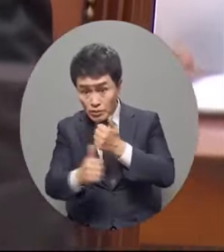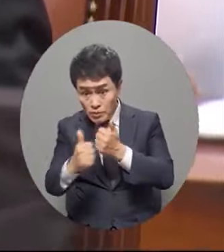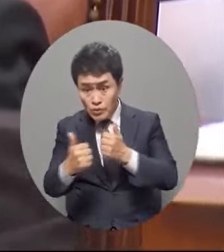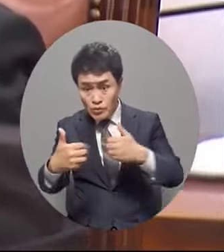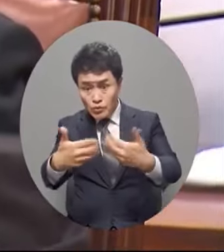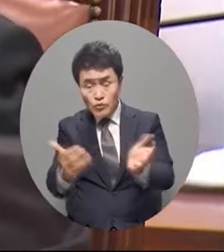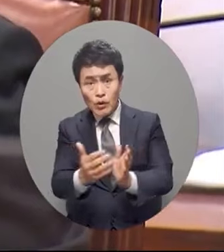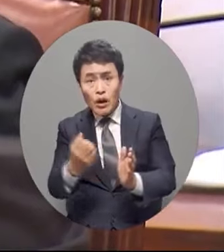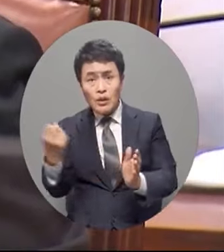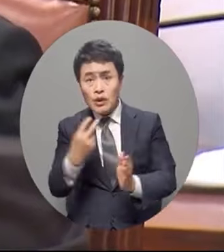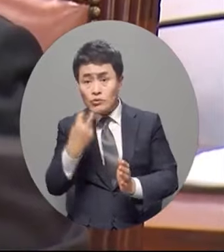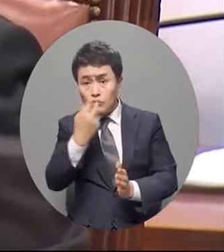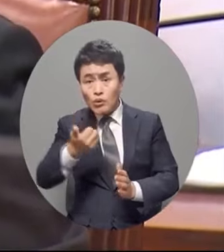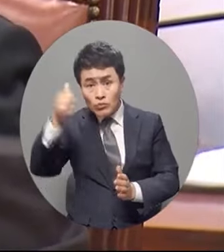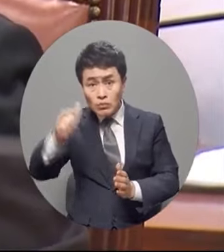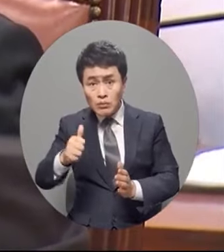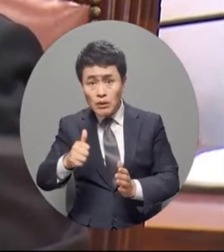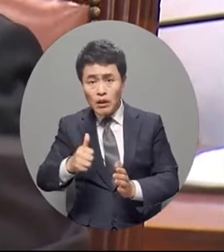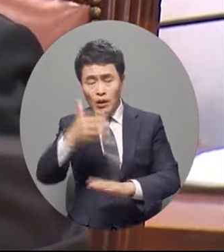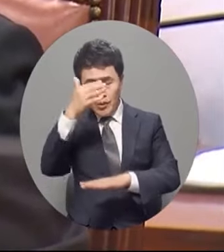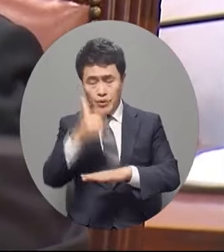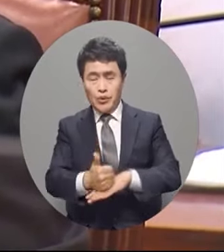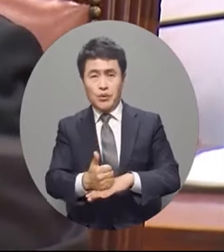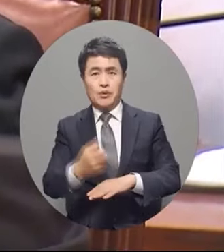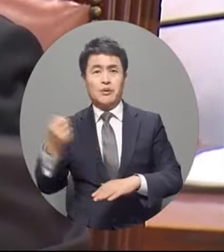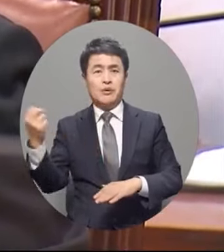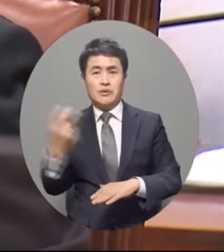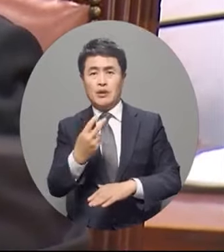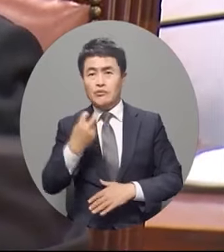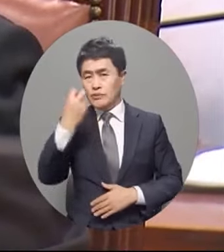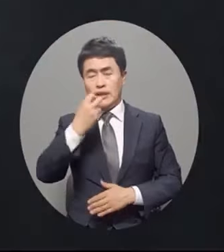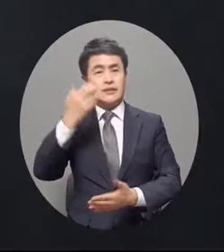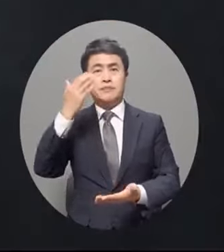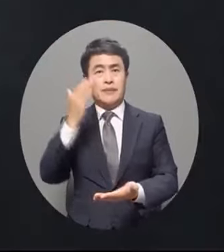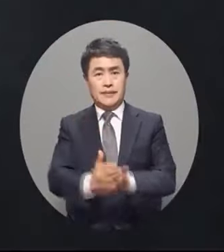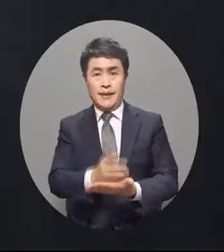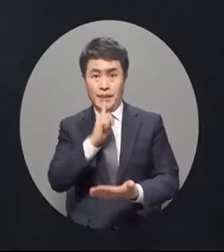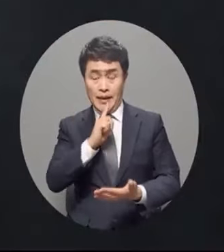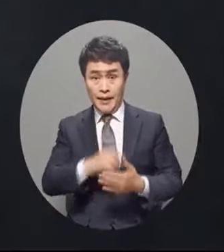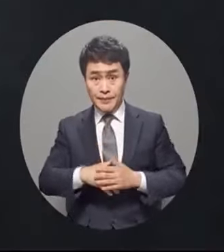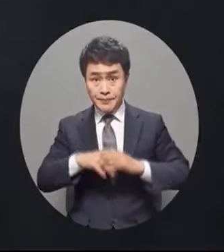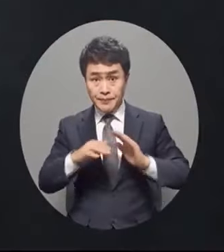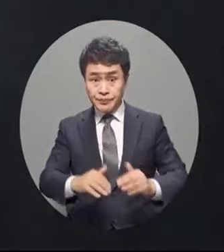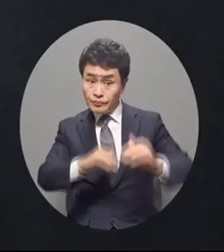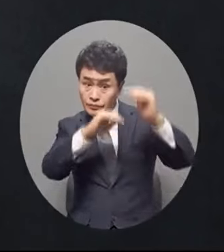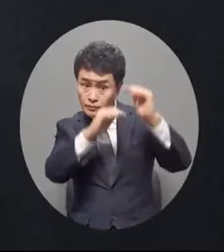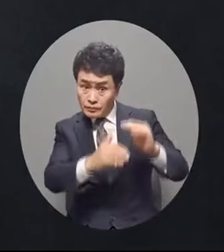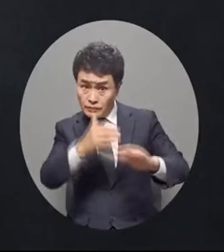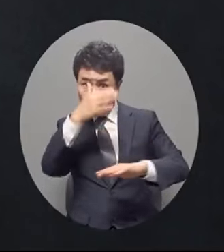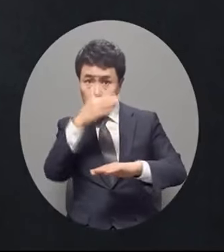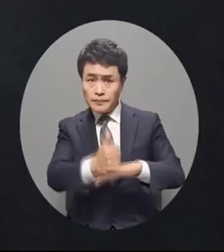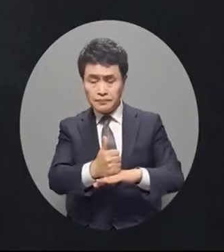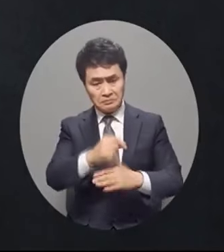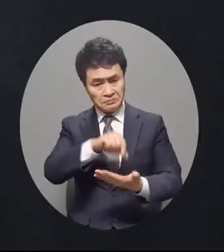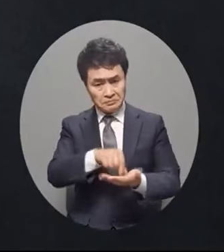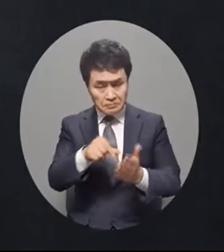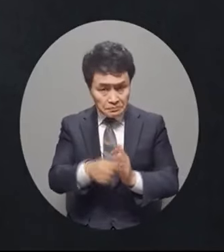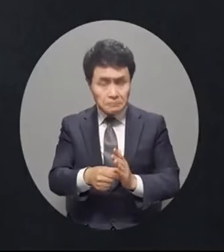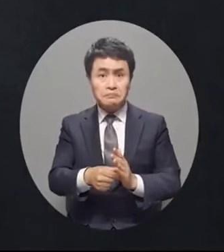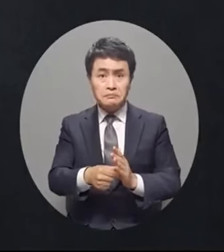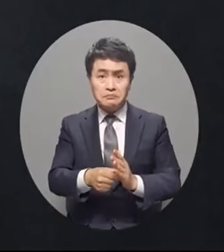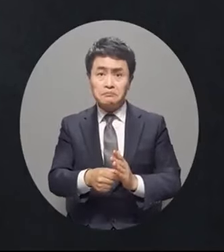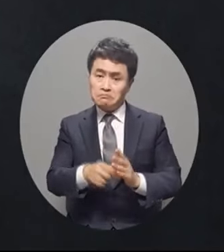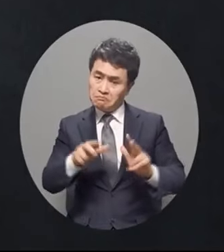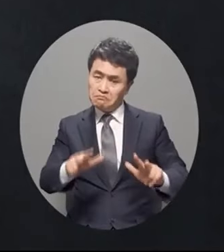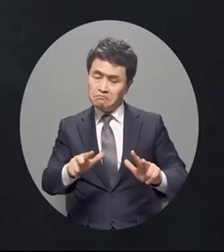논의했습니다 하지만 결론은 재수사를 권고하지 않는다는 거였습니다 수사 절차나 결과가 적정성 적법성이